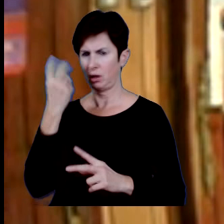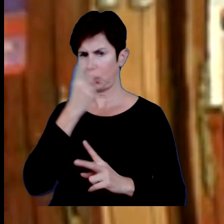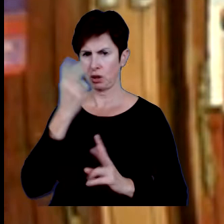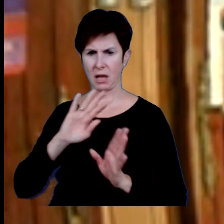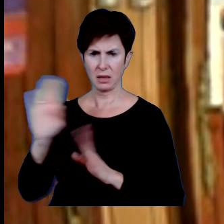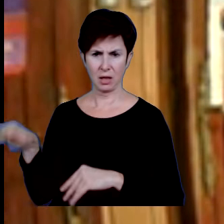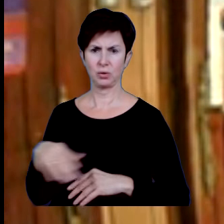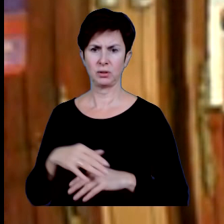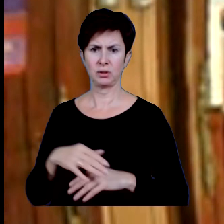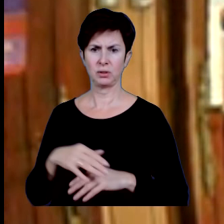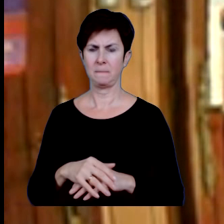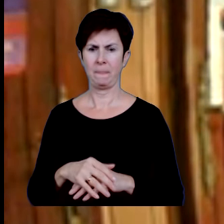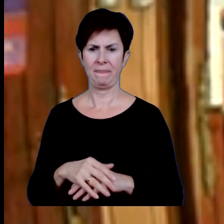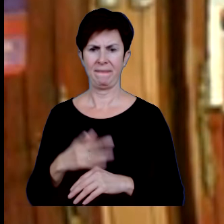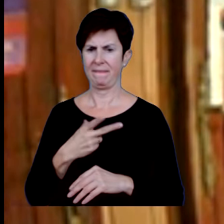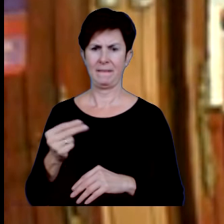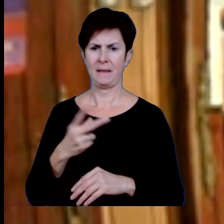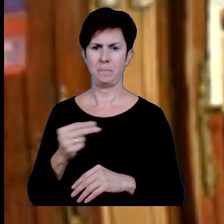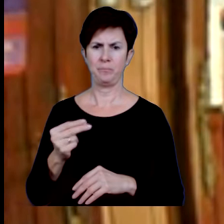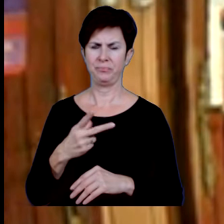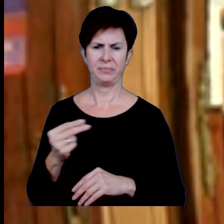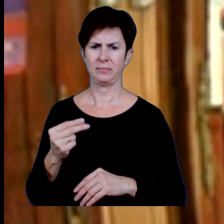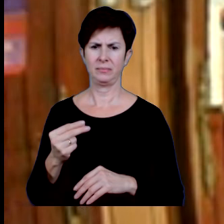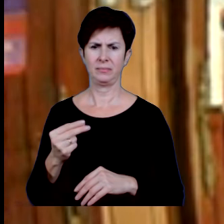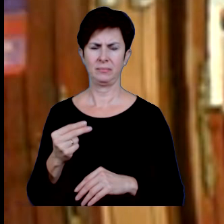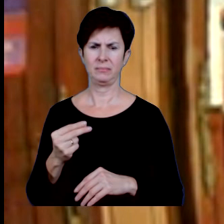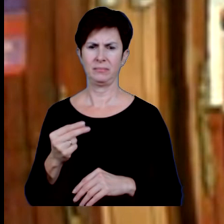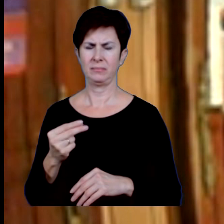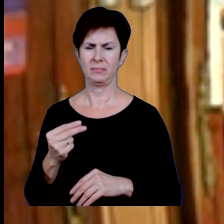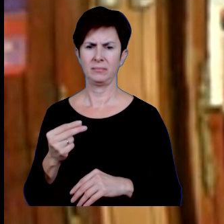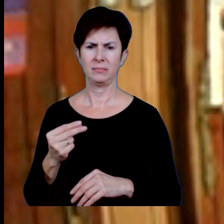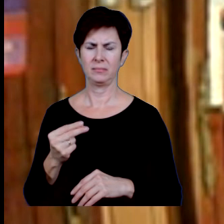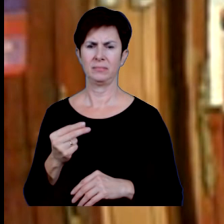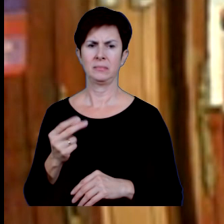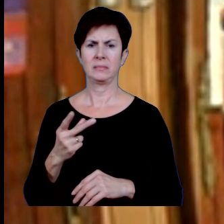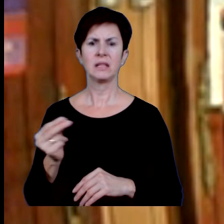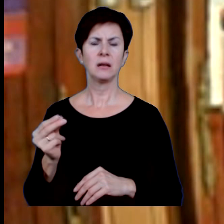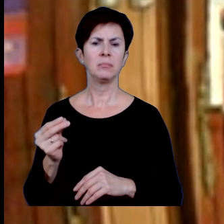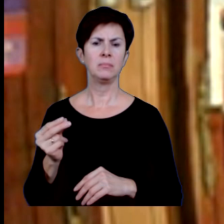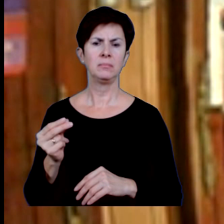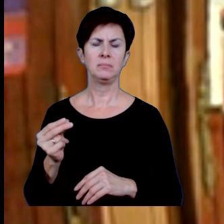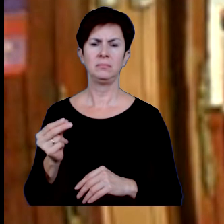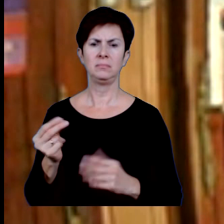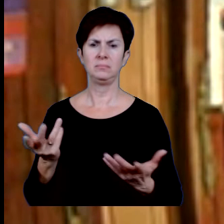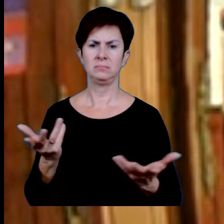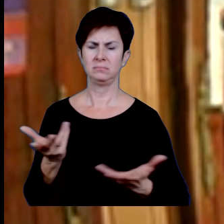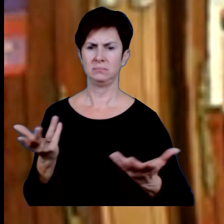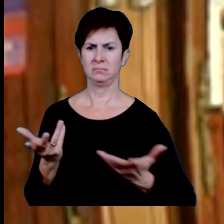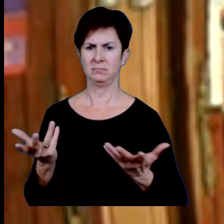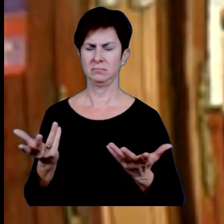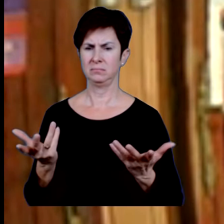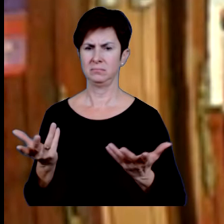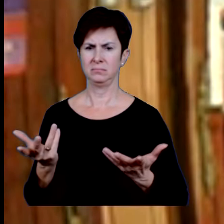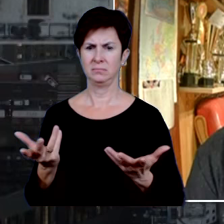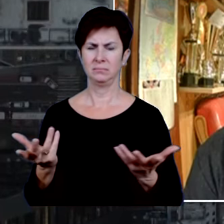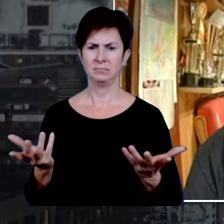Natomiast nie, bo ich poniosą ludzie, że tak powiem, no nie wiem na czym, no taczki to już jest wyświechtane. Nie